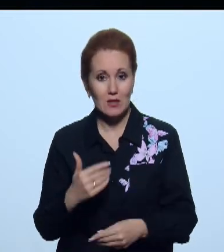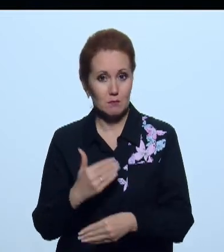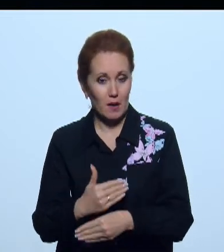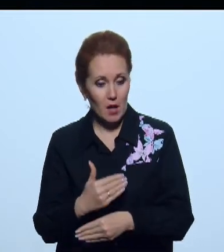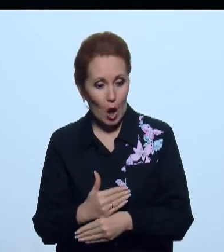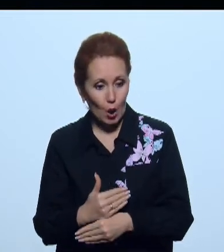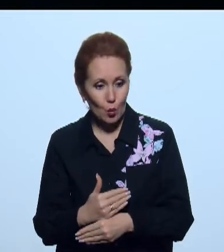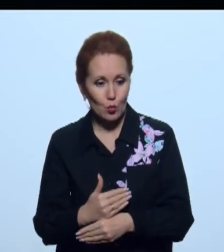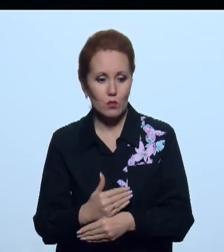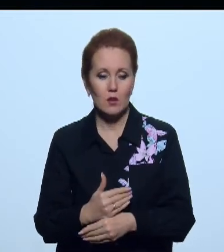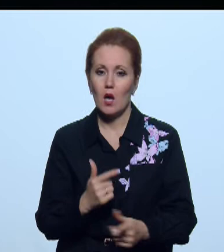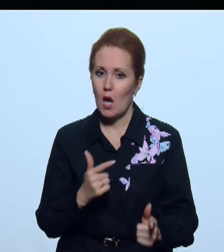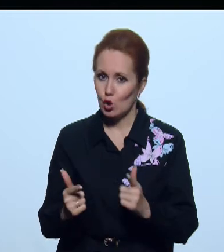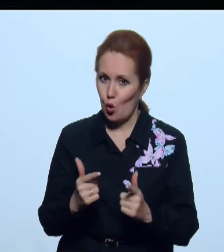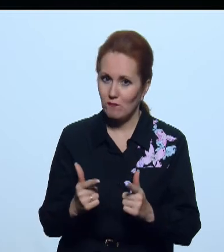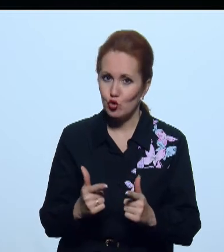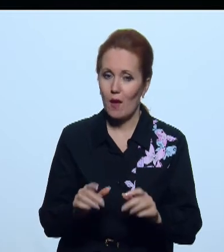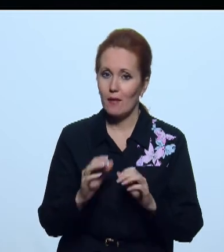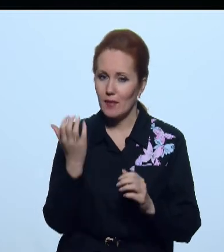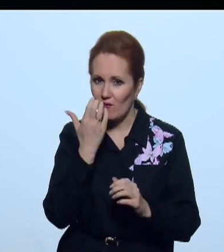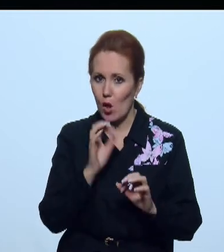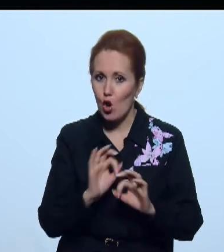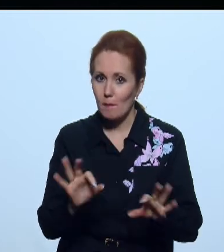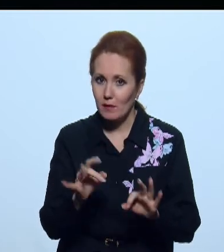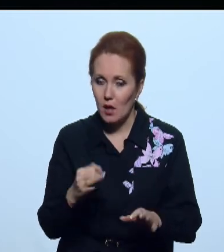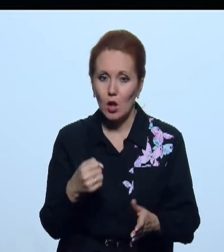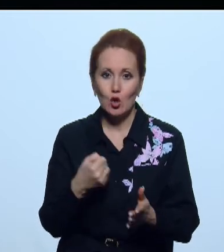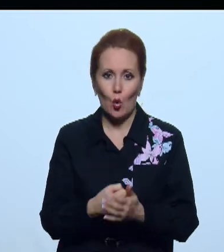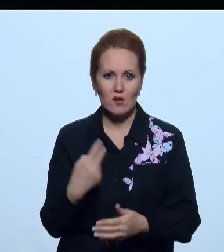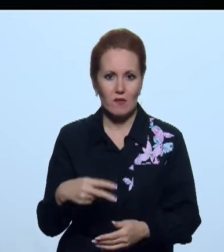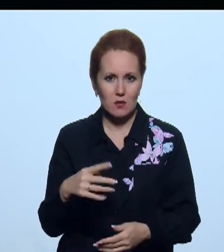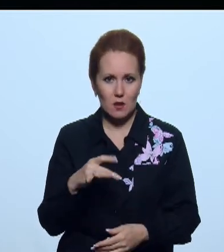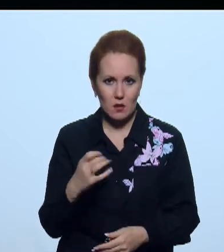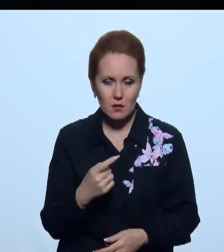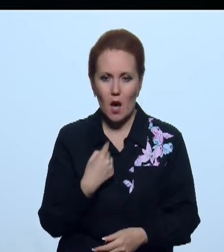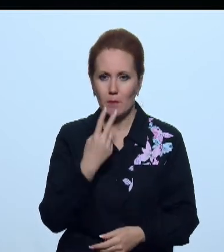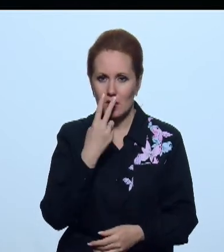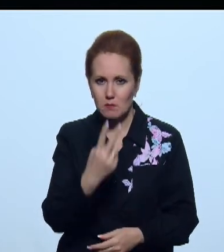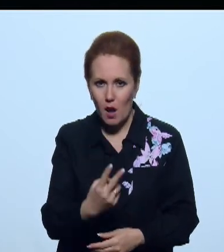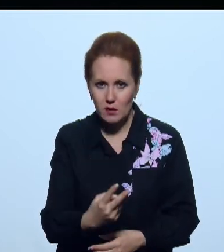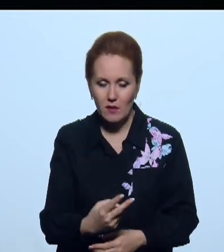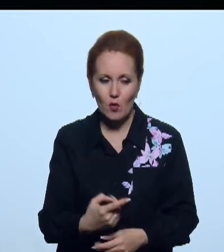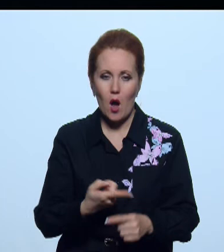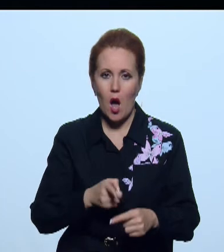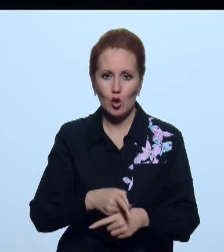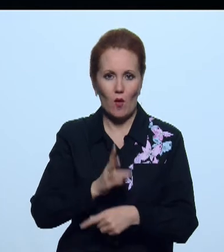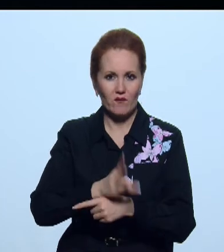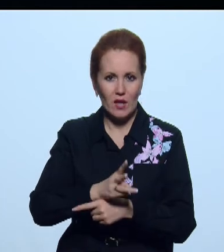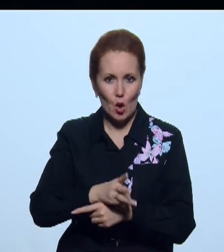спектаклю, готовишь тифлокомментарий. До 20 раз я просматриваю это сначала